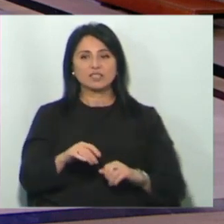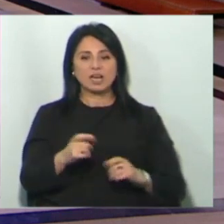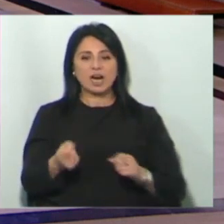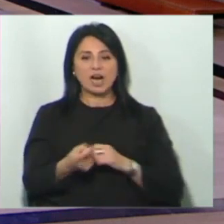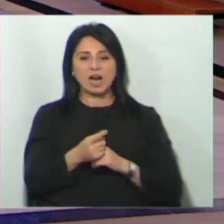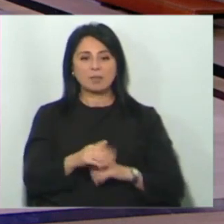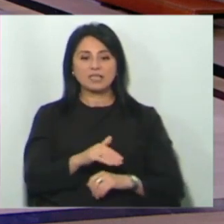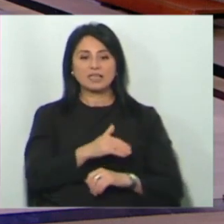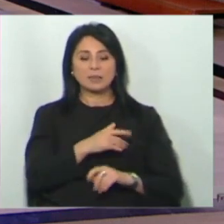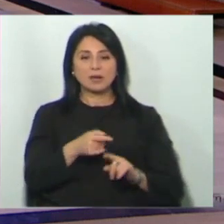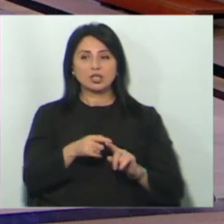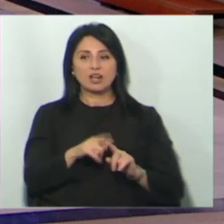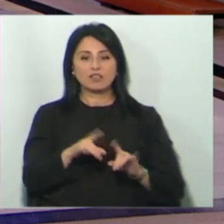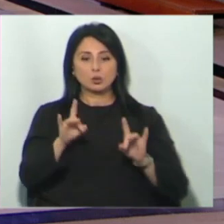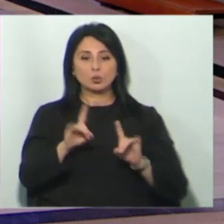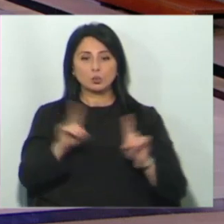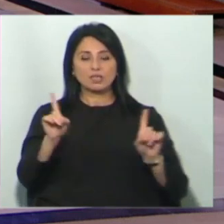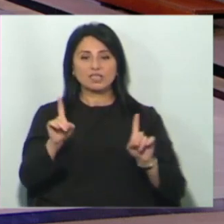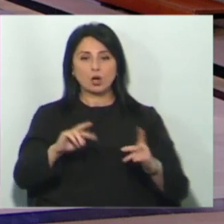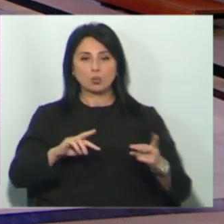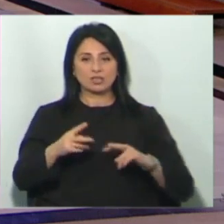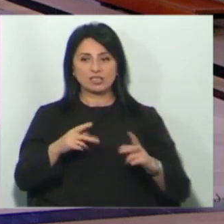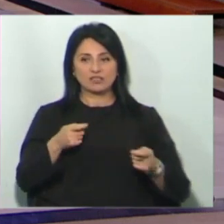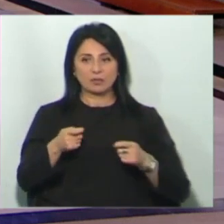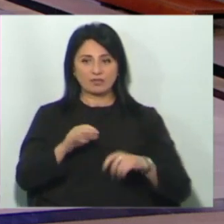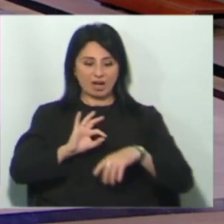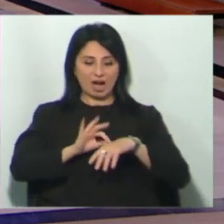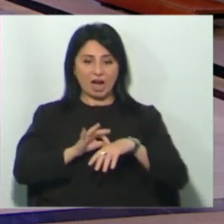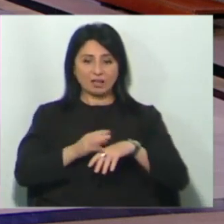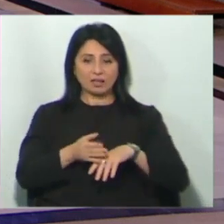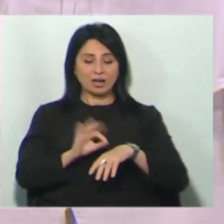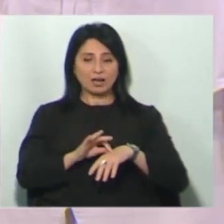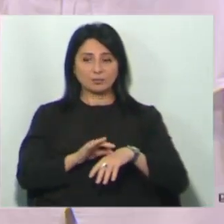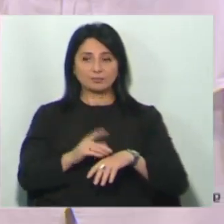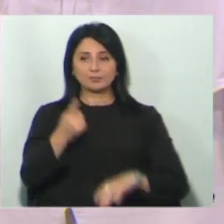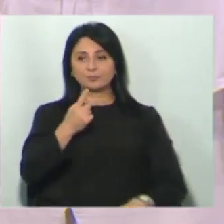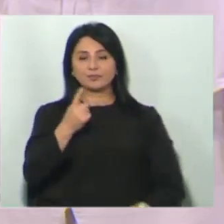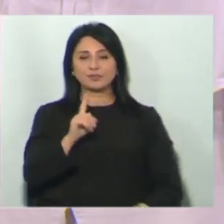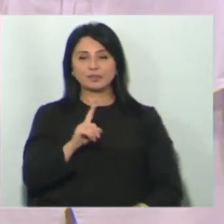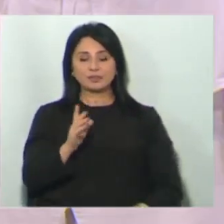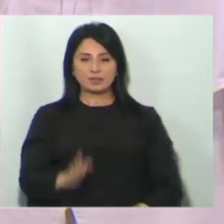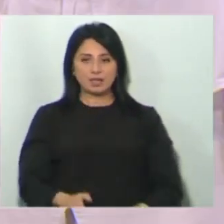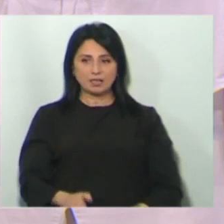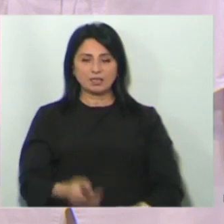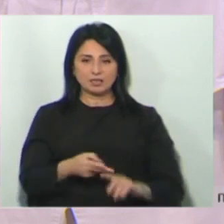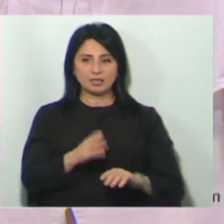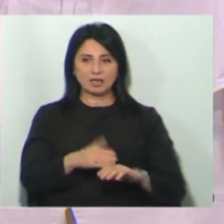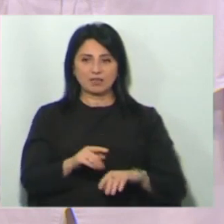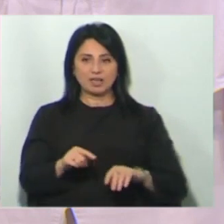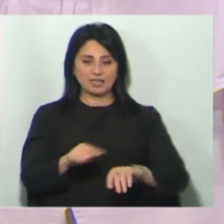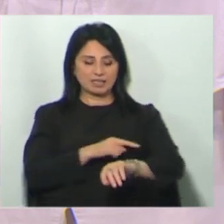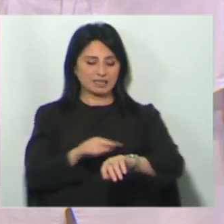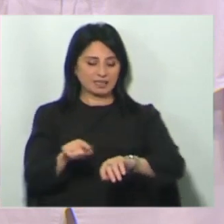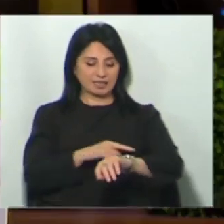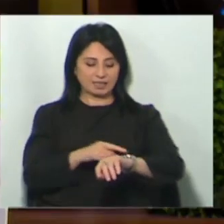გამოიწვიოს ტემპერატურის აი ესეთმა უცნაურმა ცვლილებამ. კანზე რა გავლენას ახდენს ეს? პირველი რაც არის, ეს არის